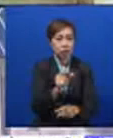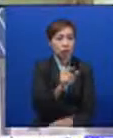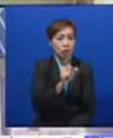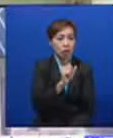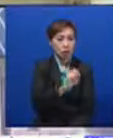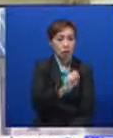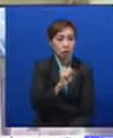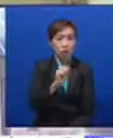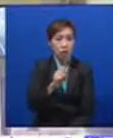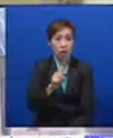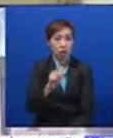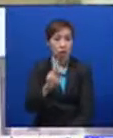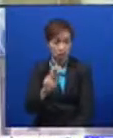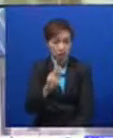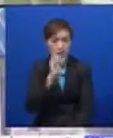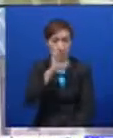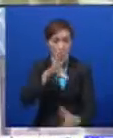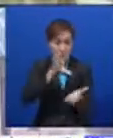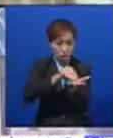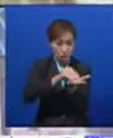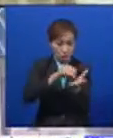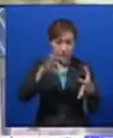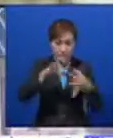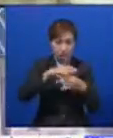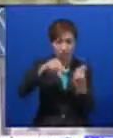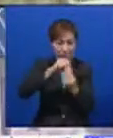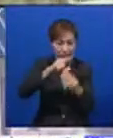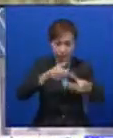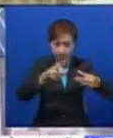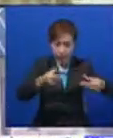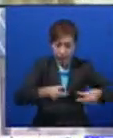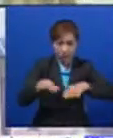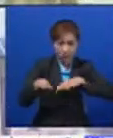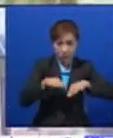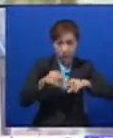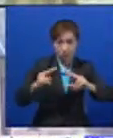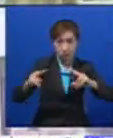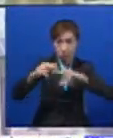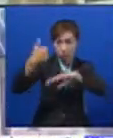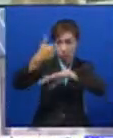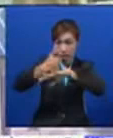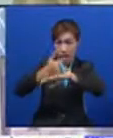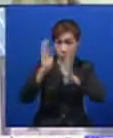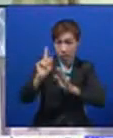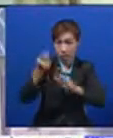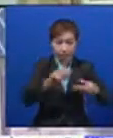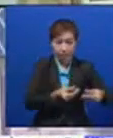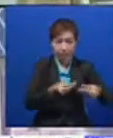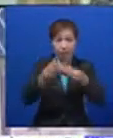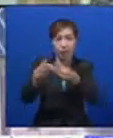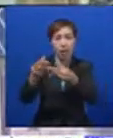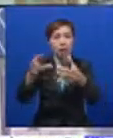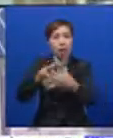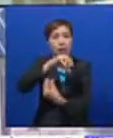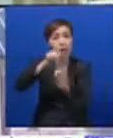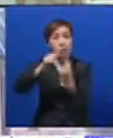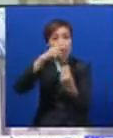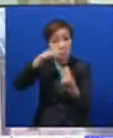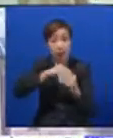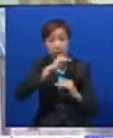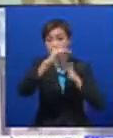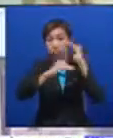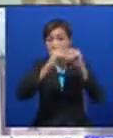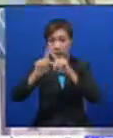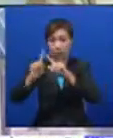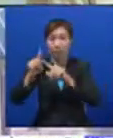รียมข้อมูลด้านเศรษฐกิจไว้เสนอรัฐมนตรีว่าการกระทรวงการคลังคนใหม่นะคะเกี่ยวกับการขยายตัวของเศรษฐกิจไทยโด